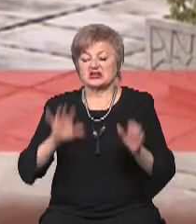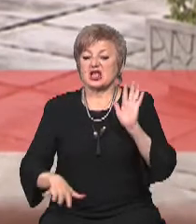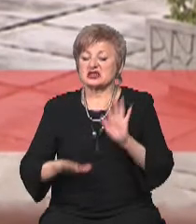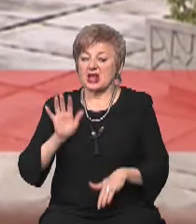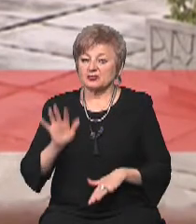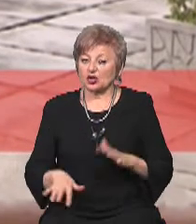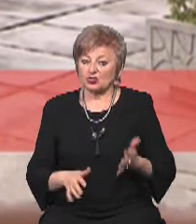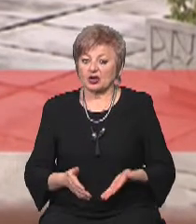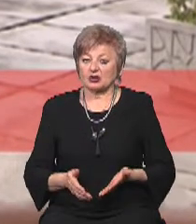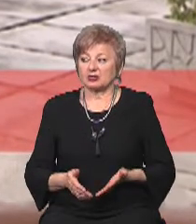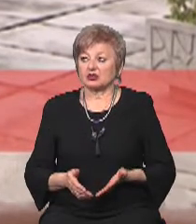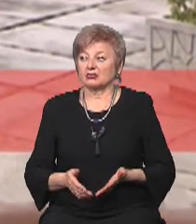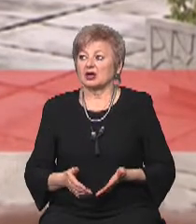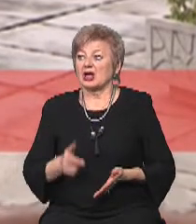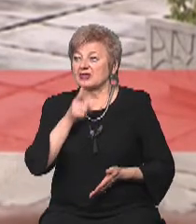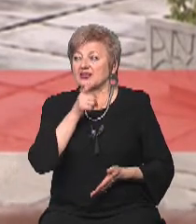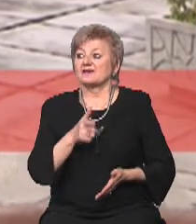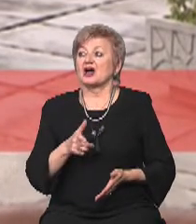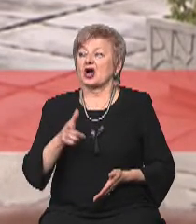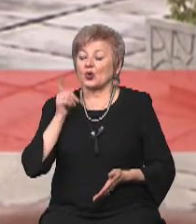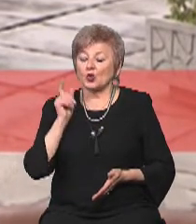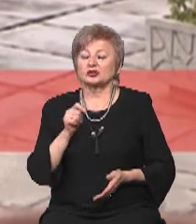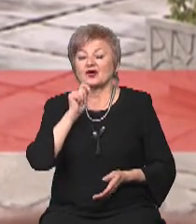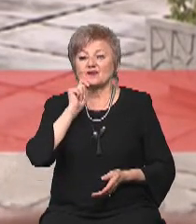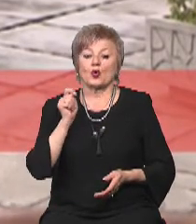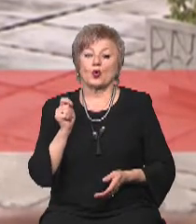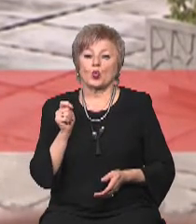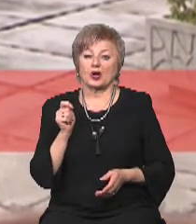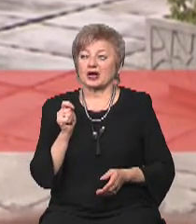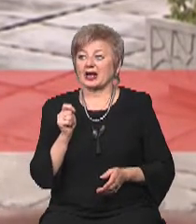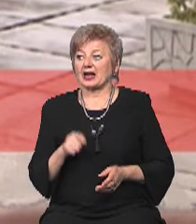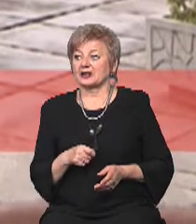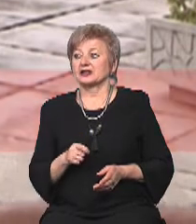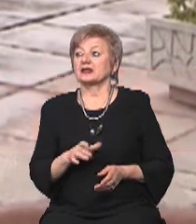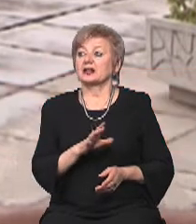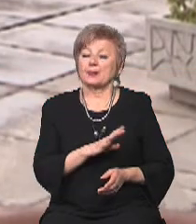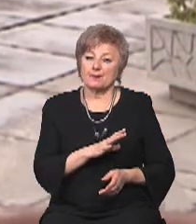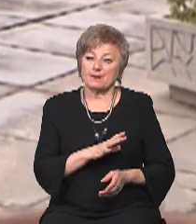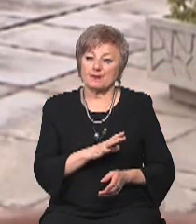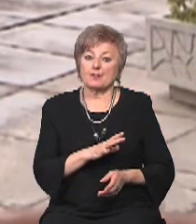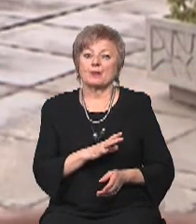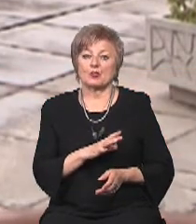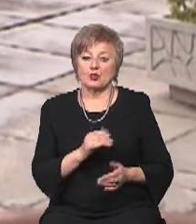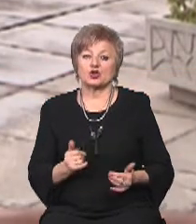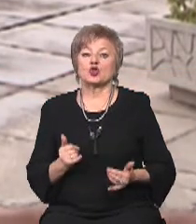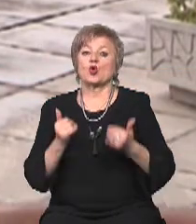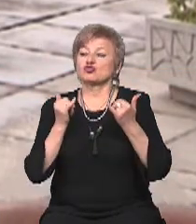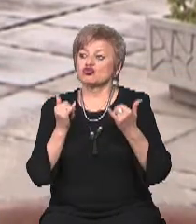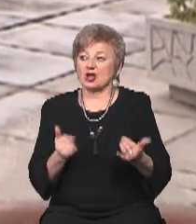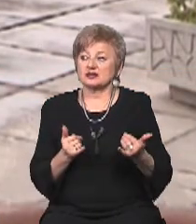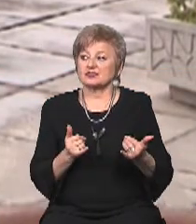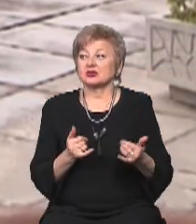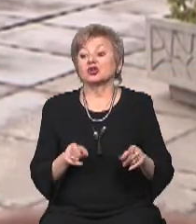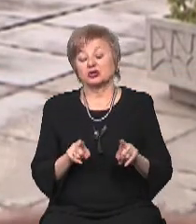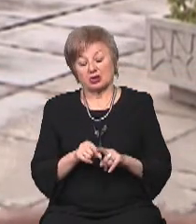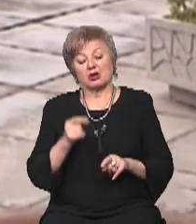і 2 роки тому в Україні було чистування Японії. І